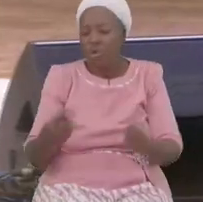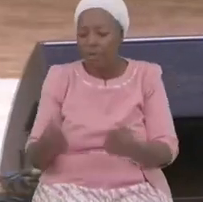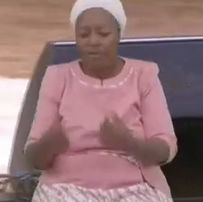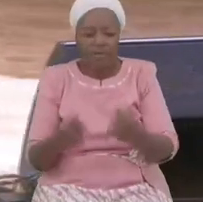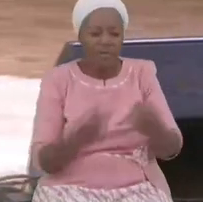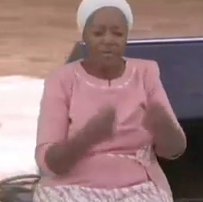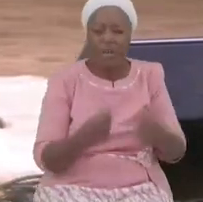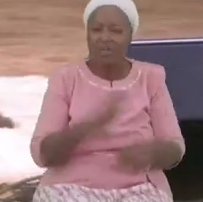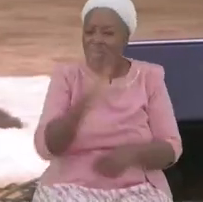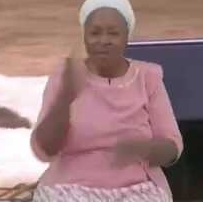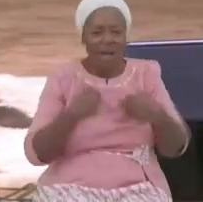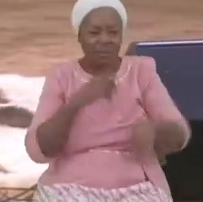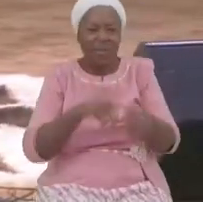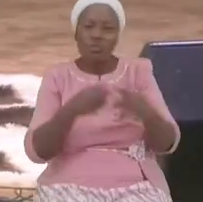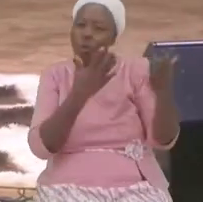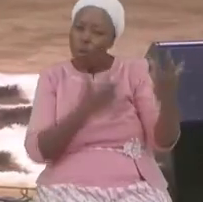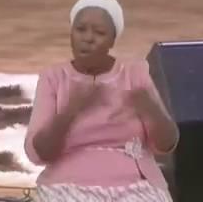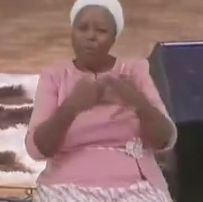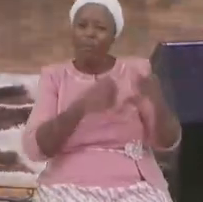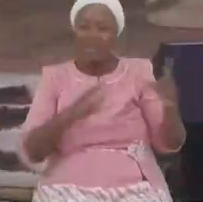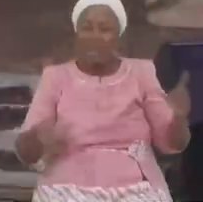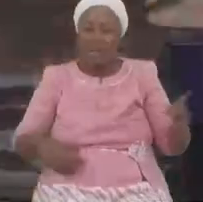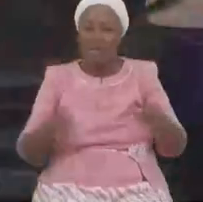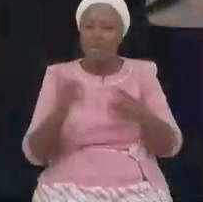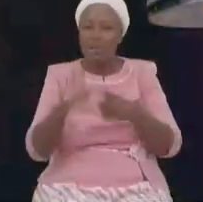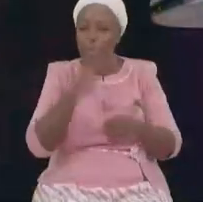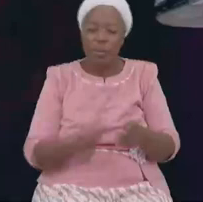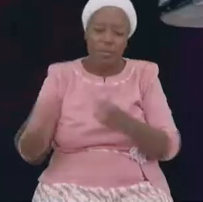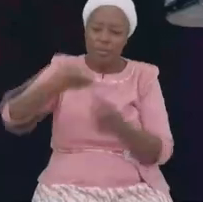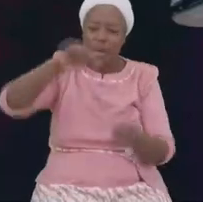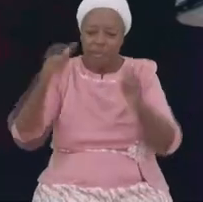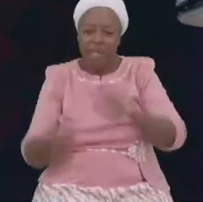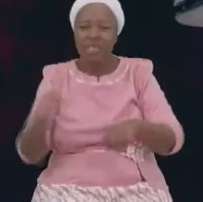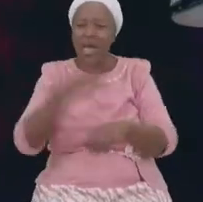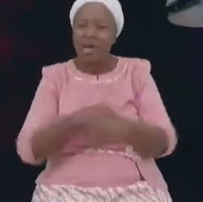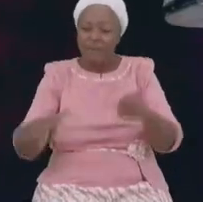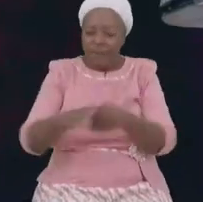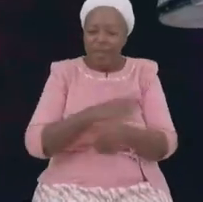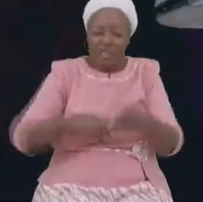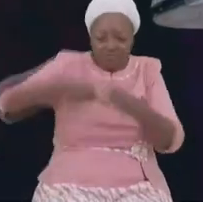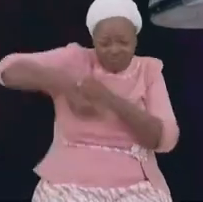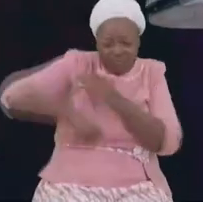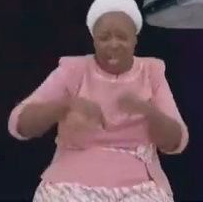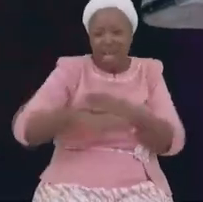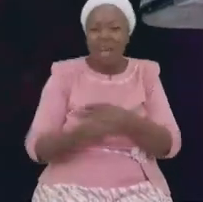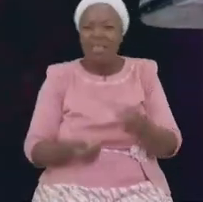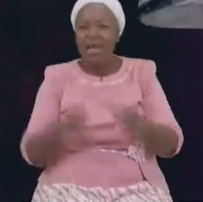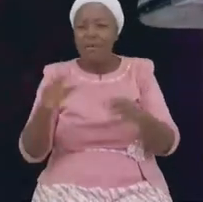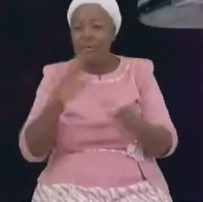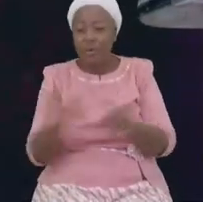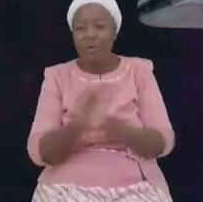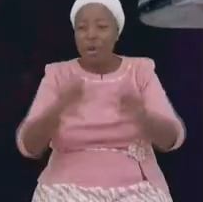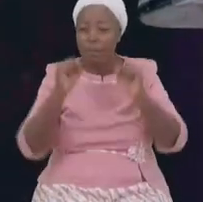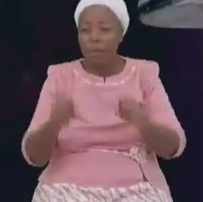n'attendez jamais devant le Seigneur pour être baptisé, rempli, émergé, enveloppé, revêtu de puissance par le